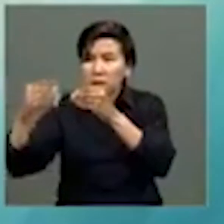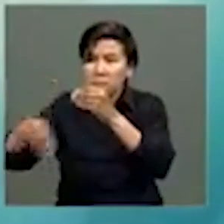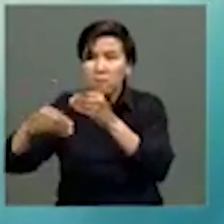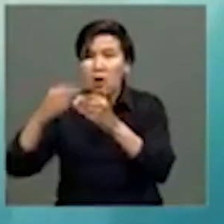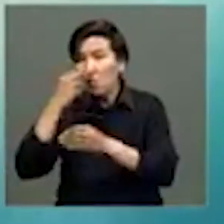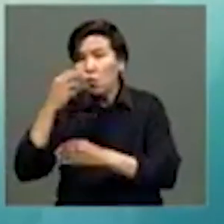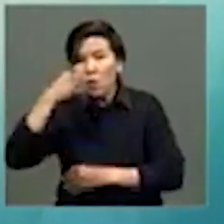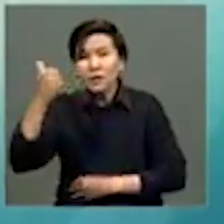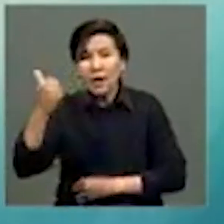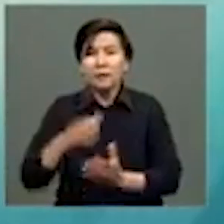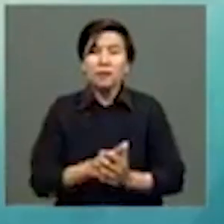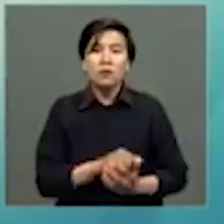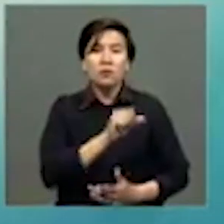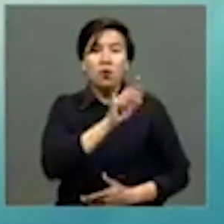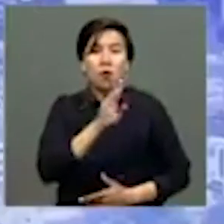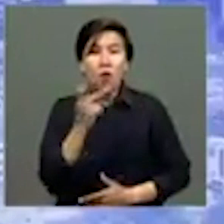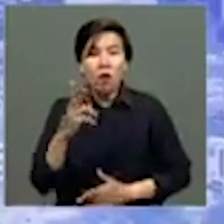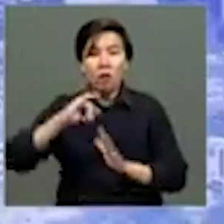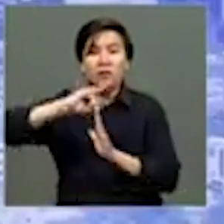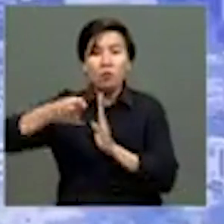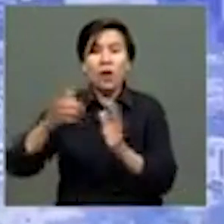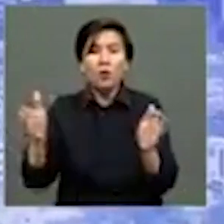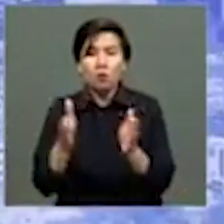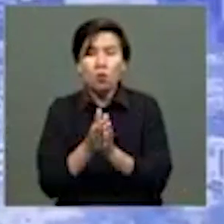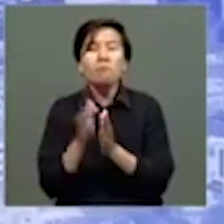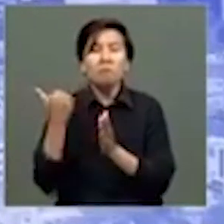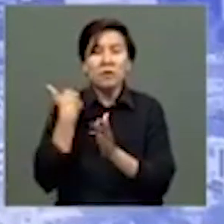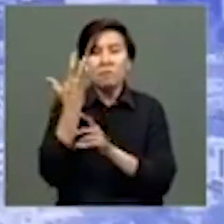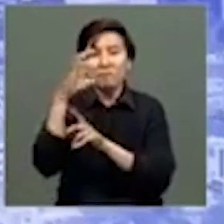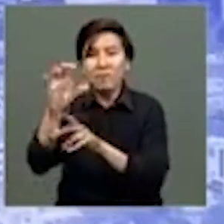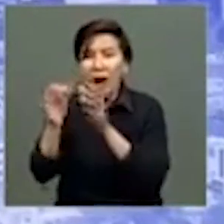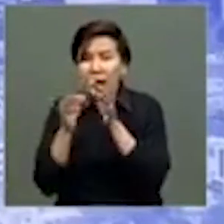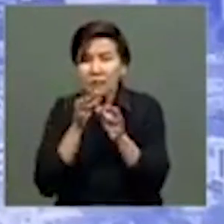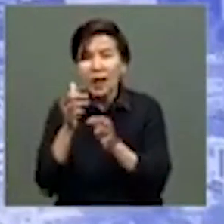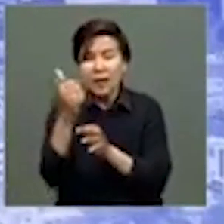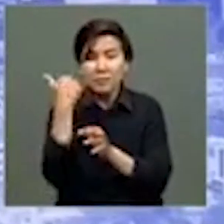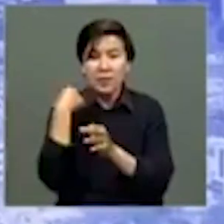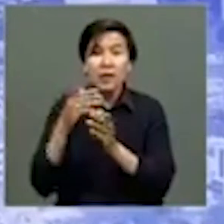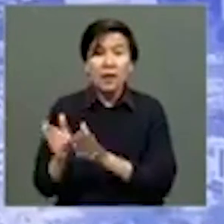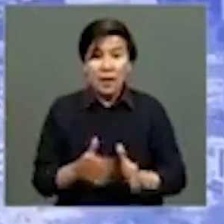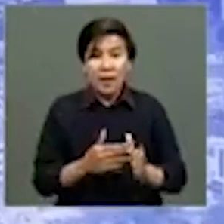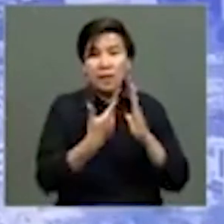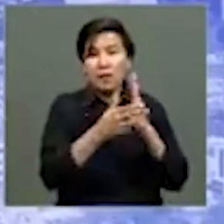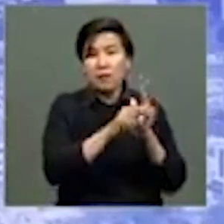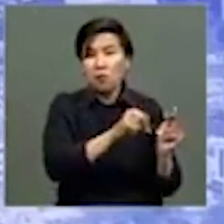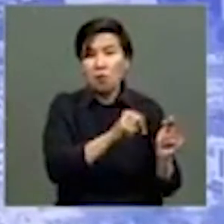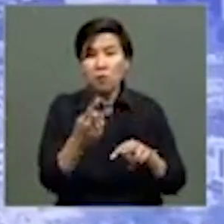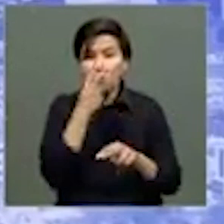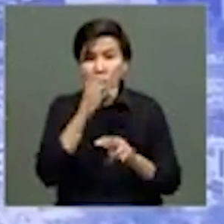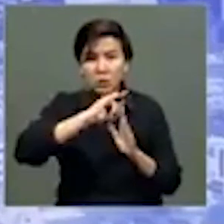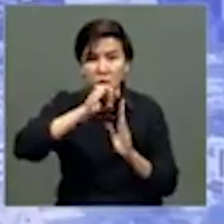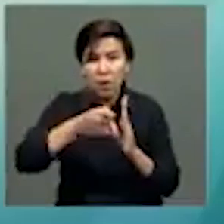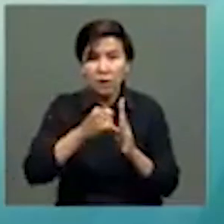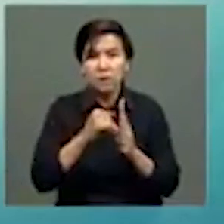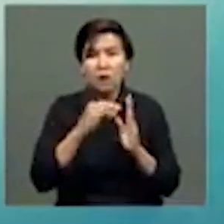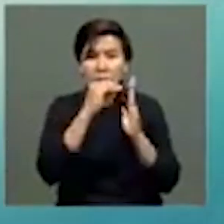จังหวัดของท่านด้วยนะคะมาดูนครพนมกันนิดนึงนะคะนครพนมถือได้ว่ามีรายงานผู้ป่วยเป็นจังหวัดที่62